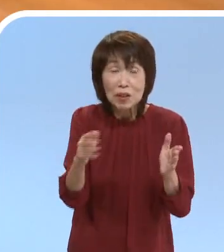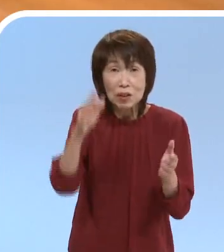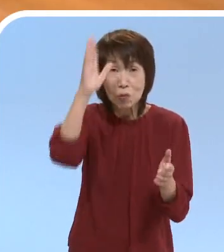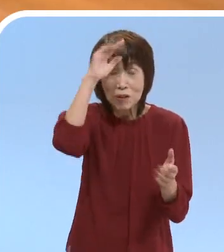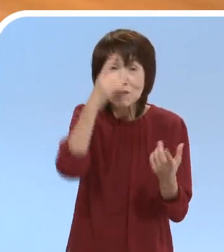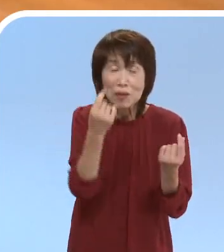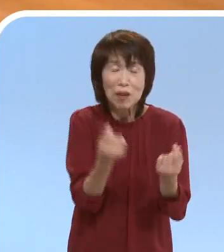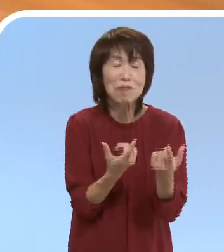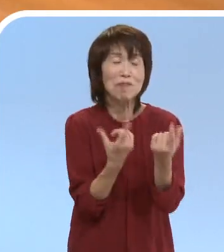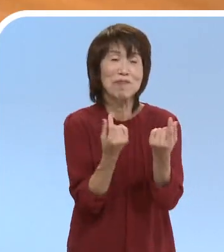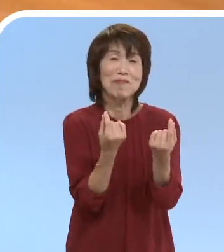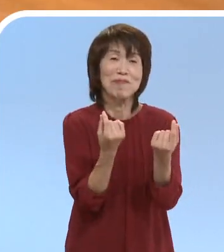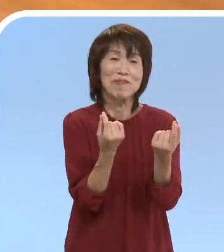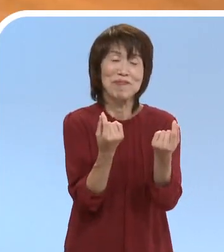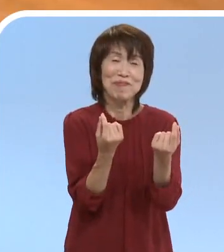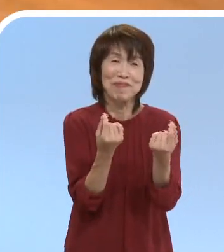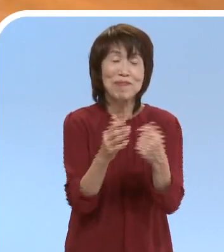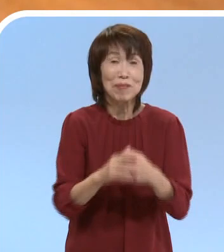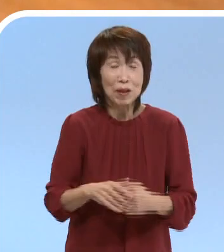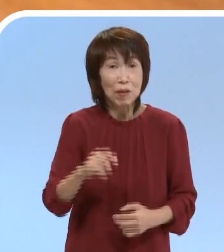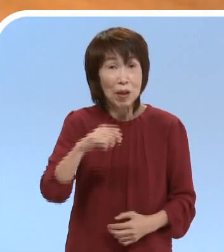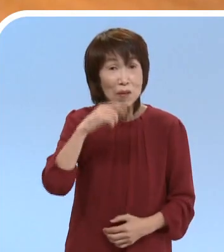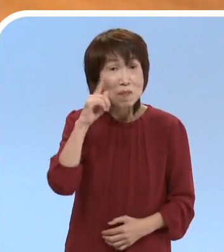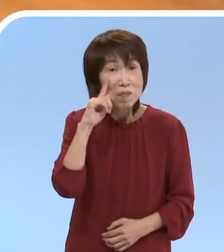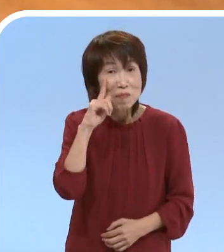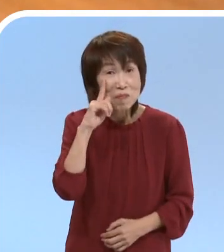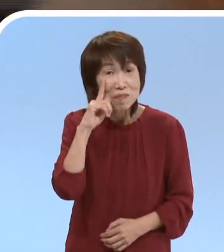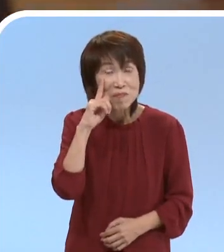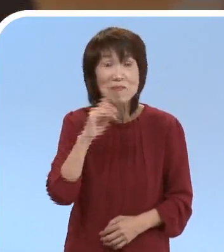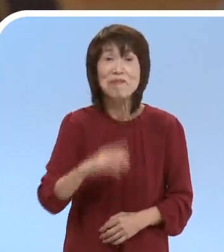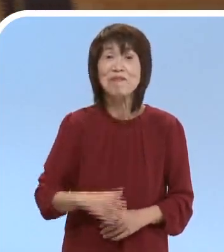まずはもも肉を使ったねぎまから。